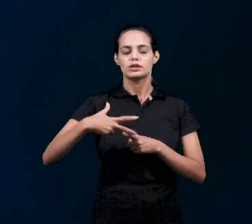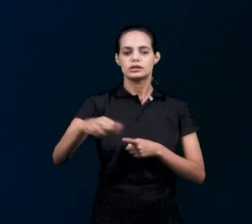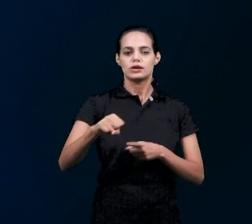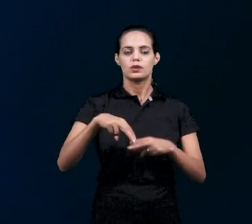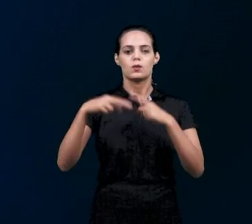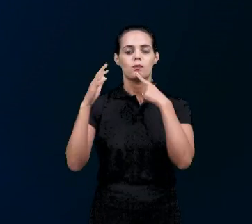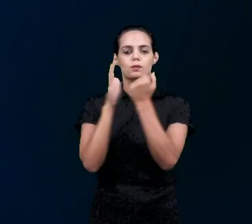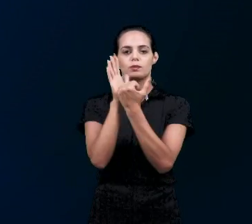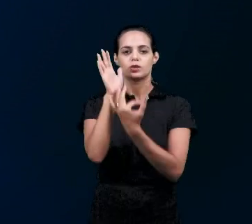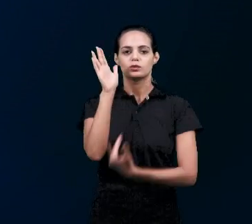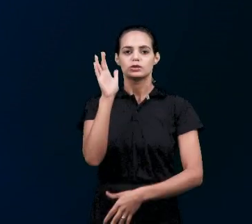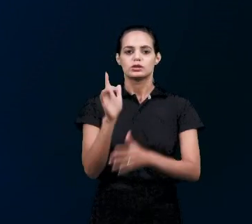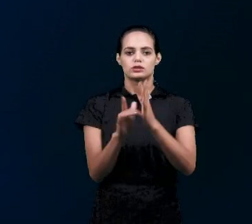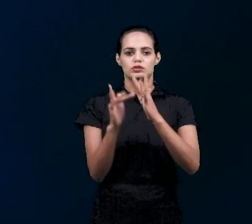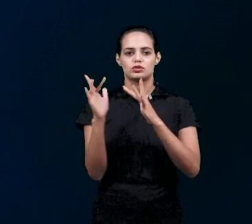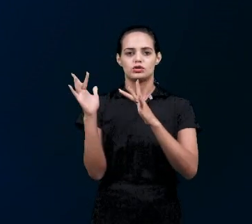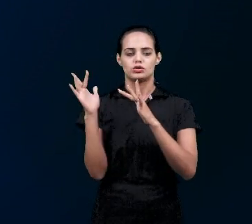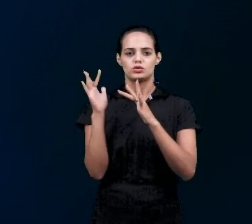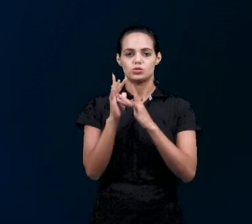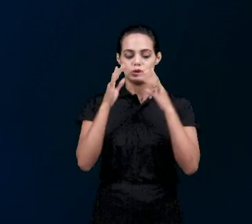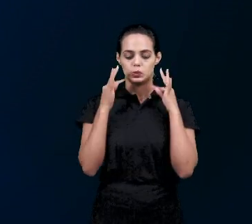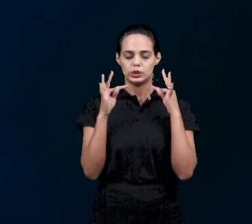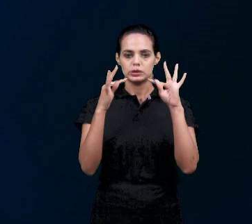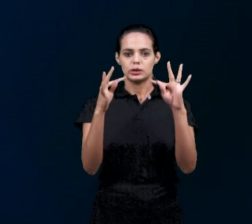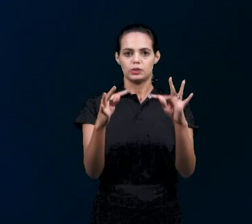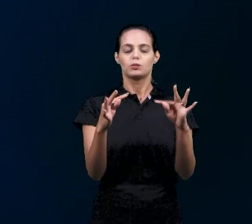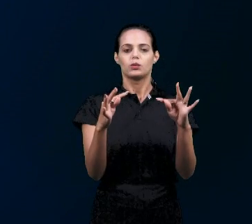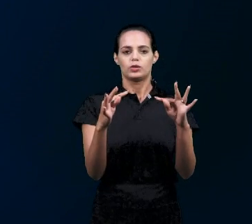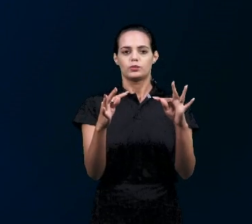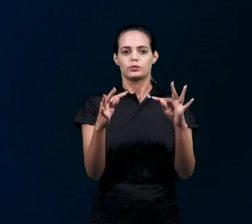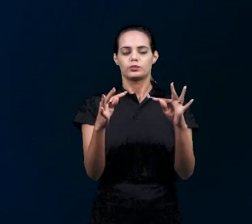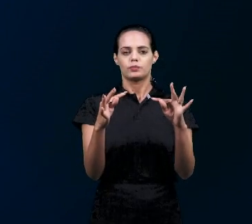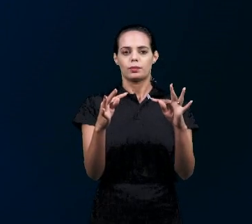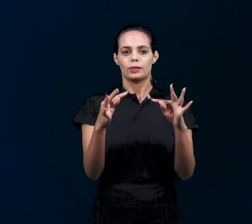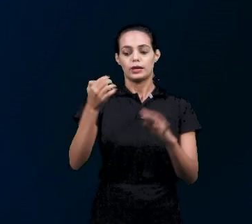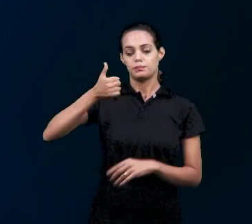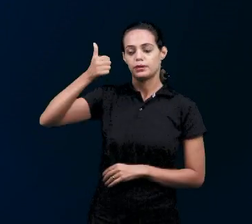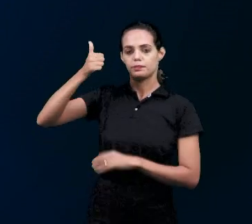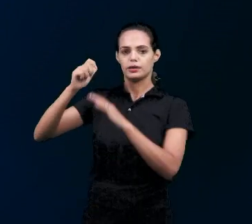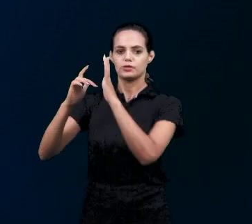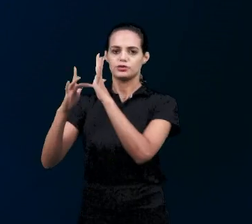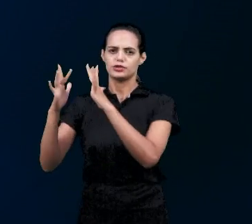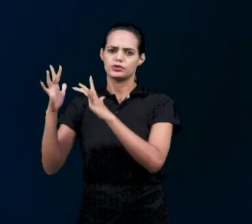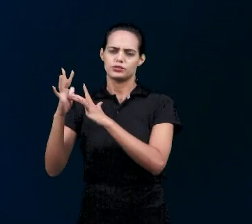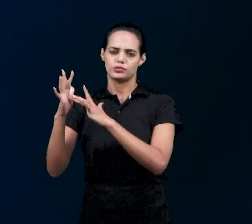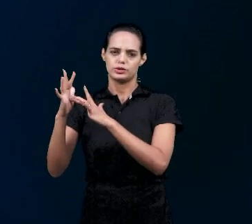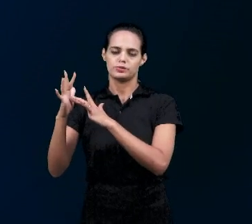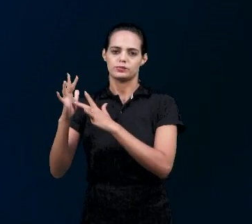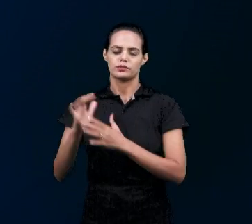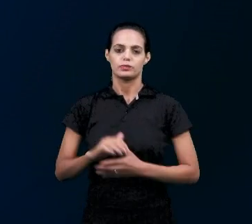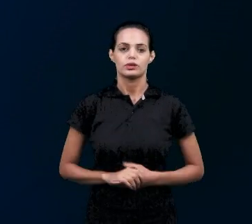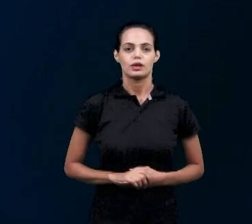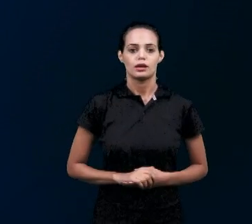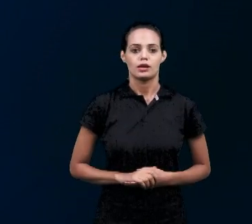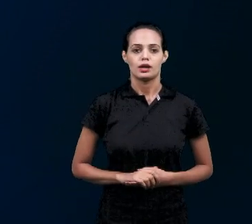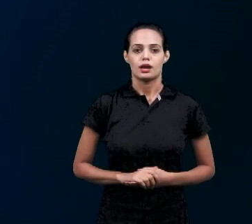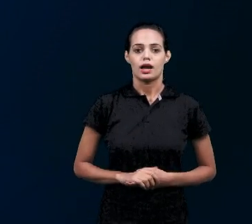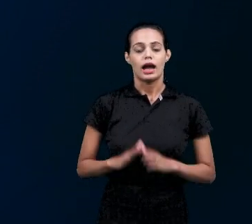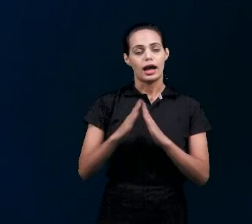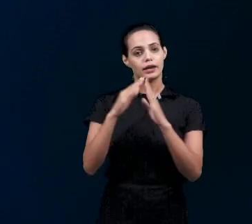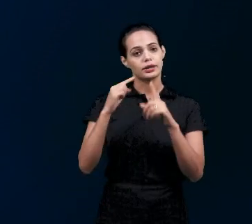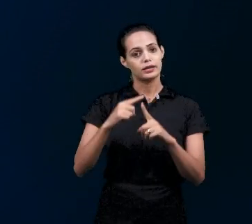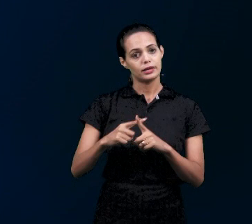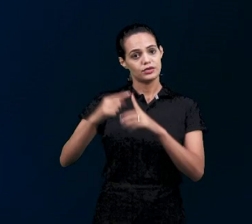leur vie jusqu'à la mort. L'Église fidèle, elle vainc, elle est déjà victorieuse par le sang et par la parole. Ces